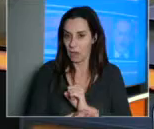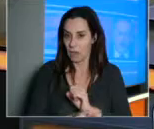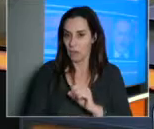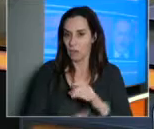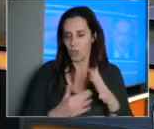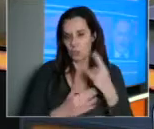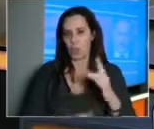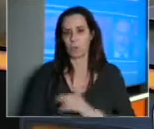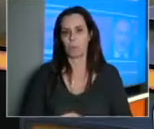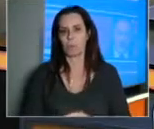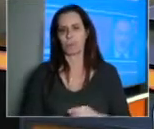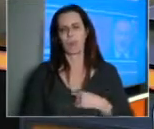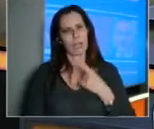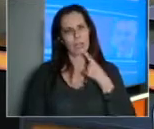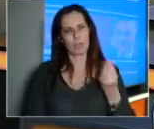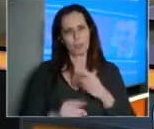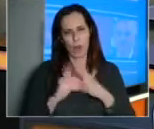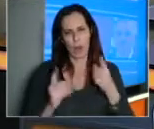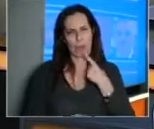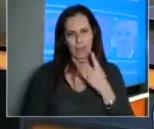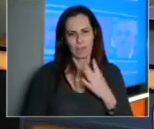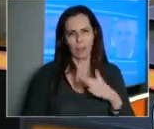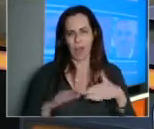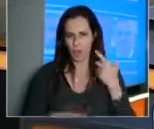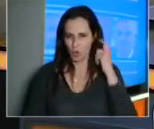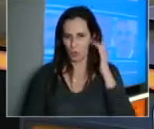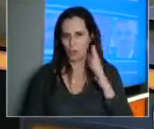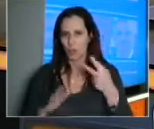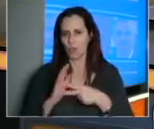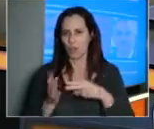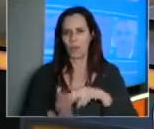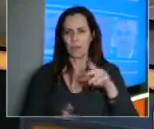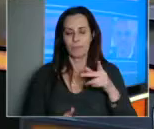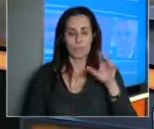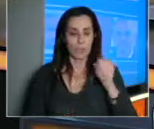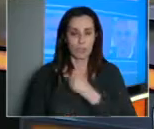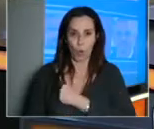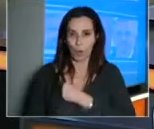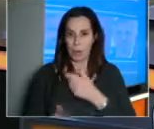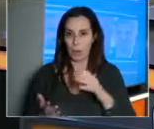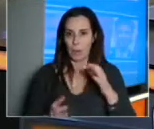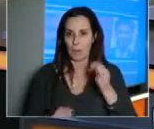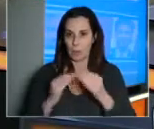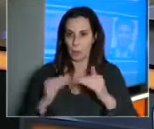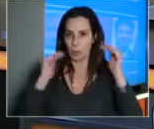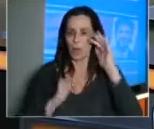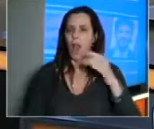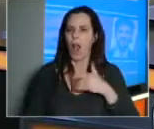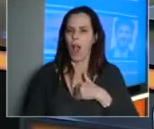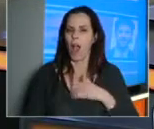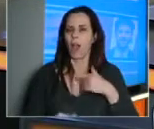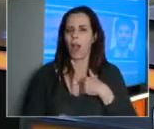הגירוש, שיבדוק את עצמו. אז אני אסכם את זה במשפט אחד ונגיד לך שאחרי ששומעים את תוכניות של סמוטריץ' לבית המשפט העליון, אני בטוח שאנחנו